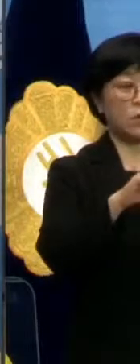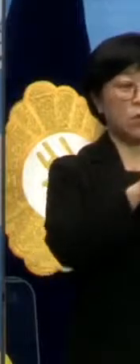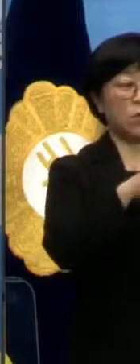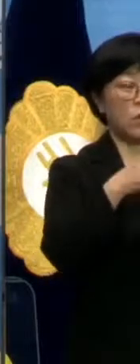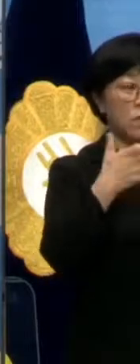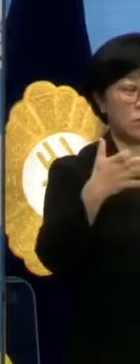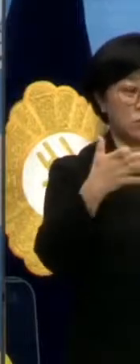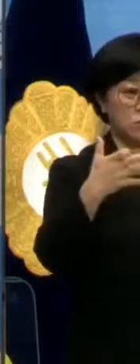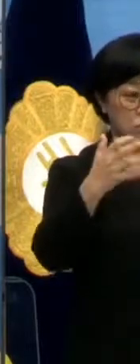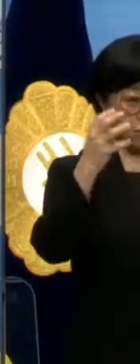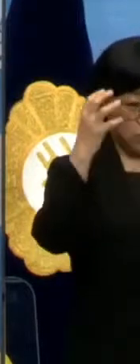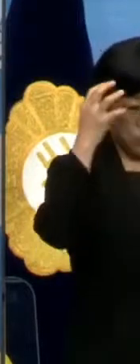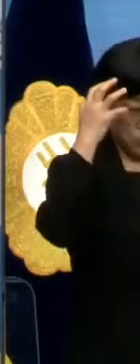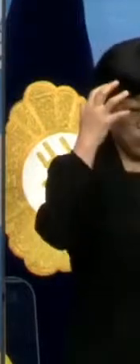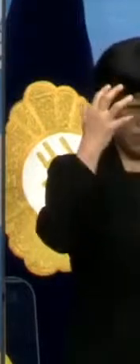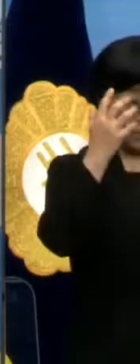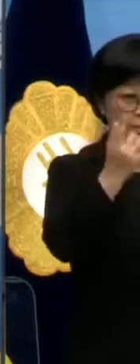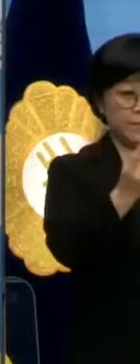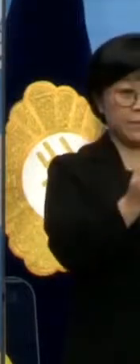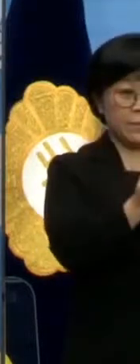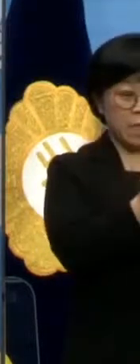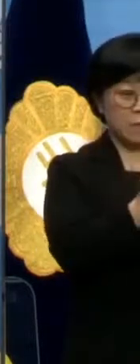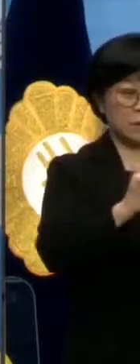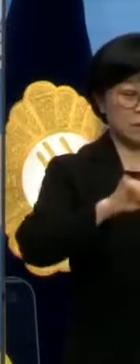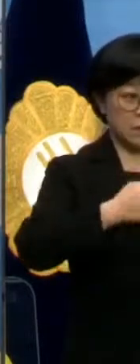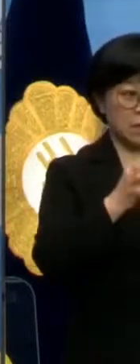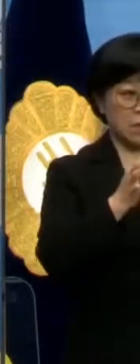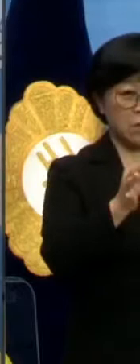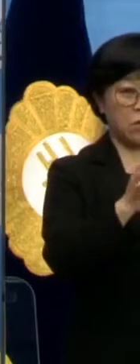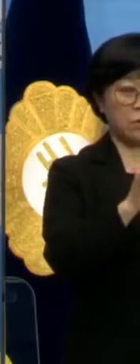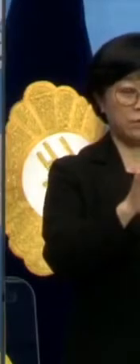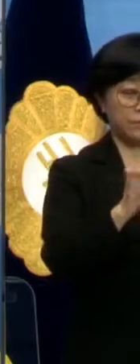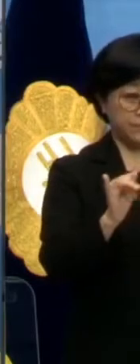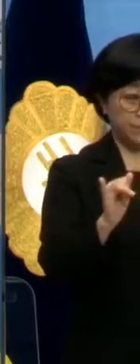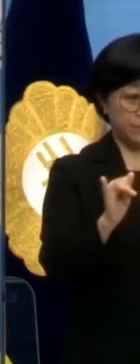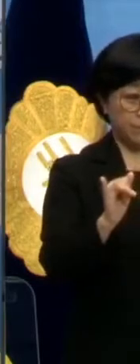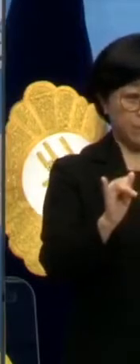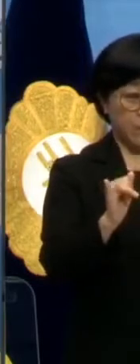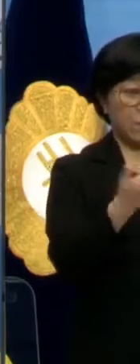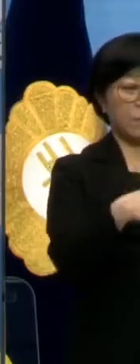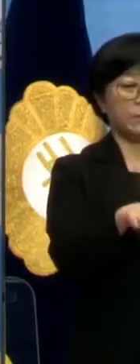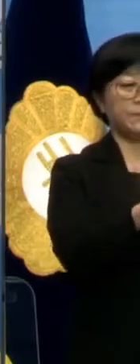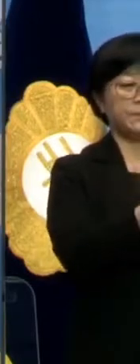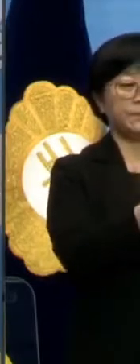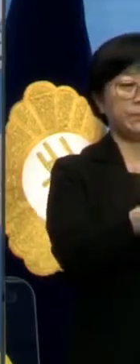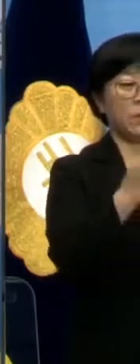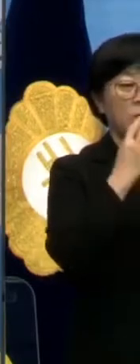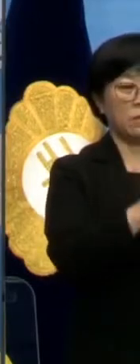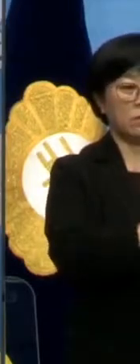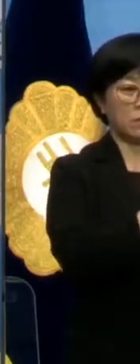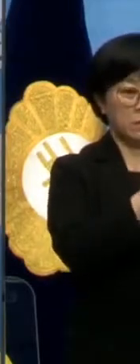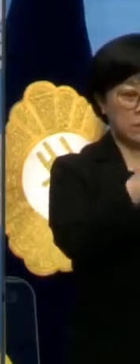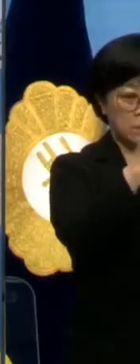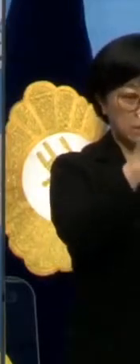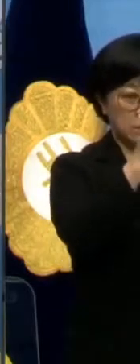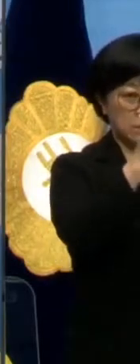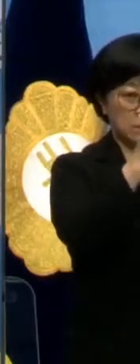코로나19로 고통받고 있는 자영업 중소상공인들을 위한 서울시의